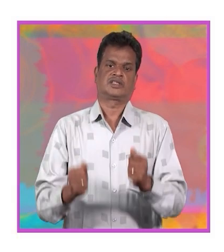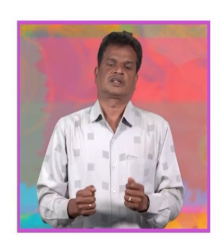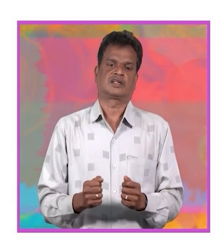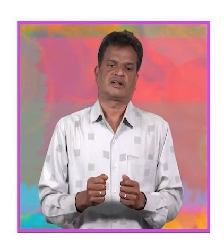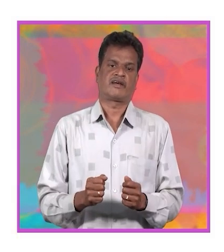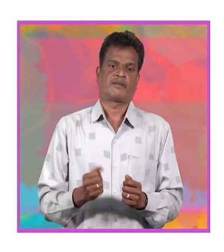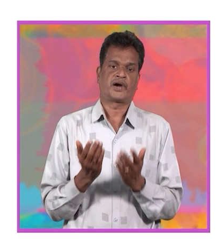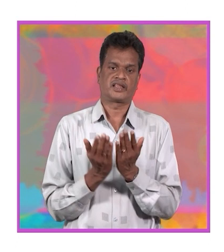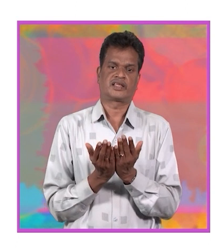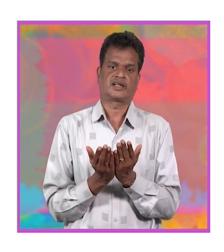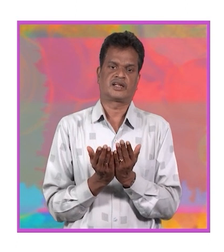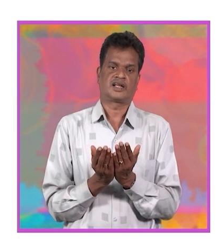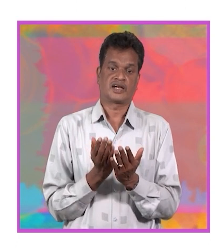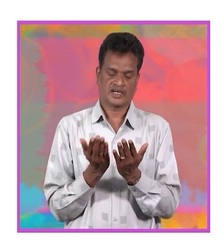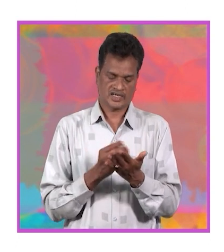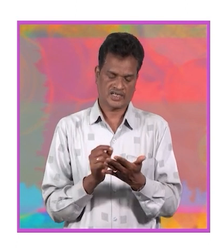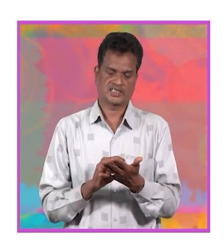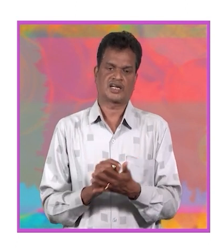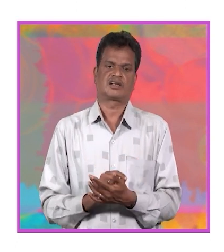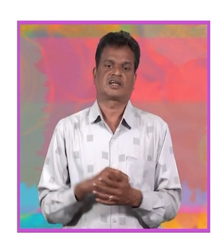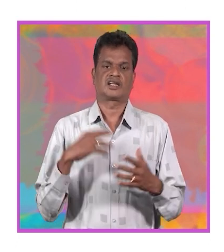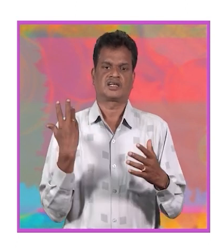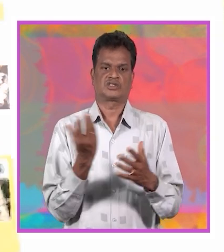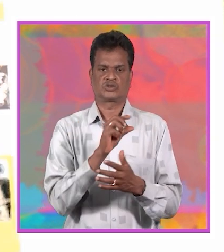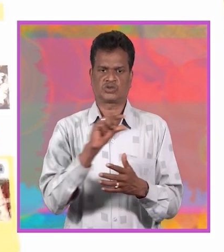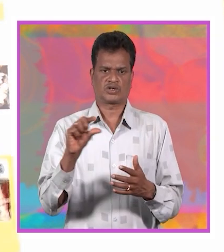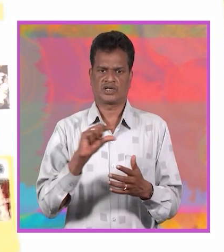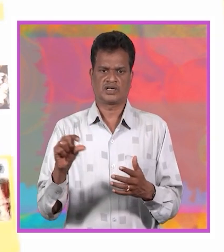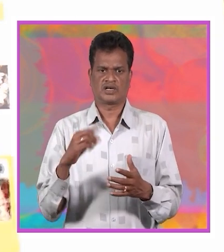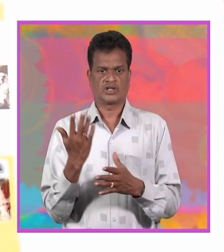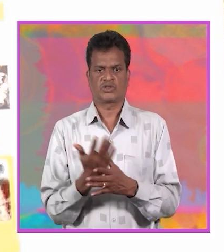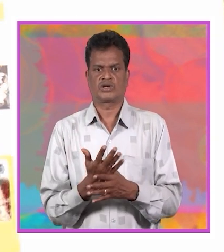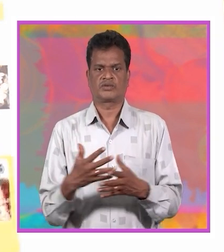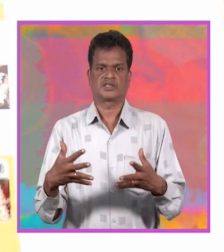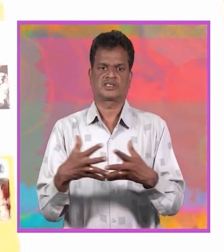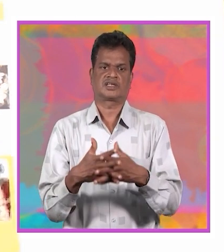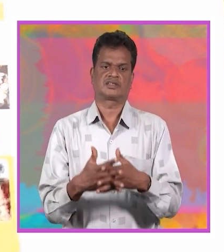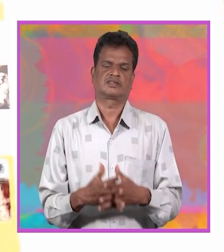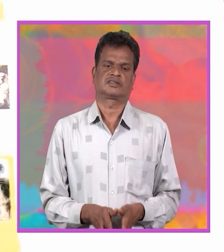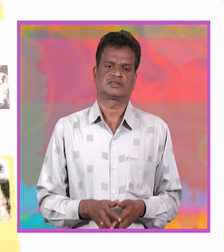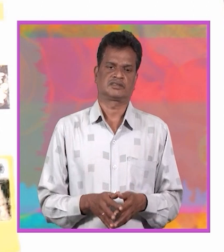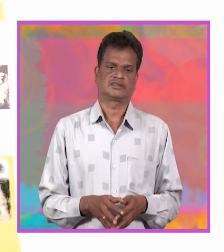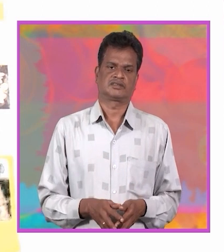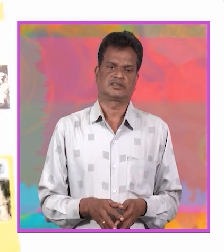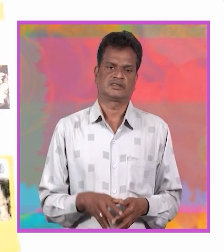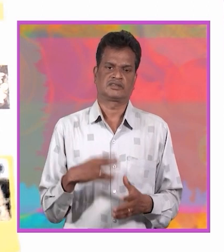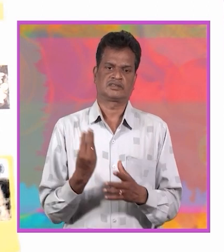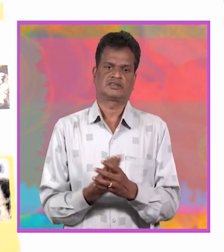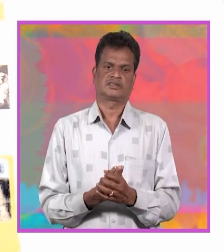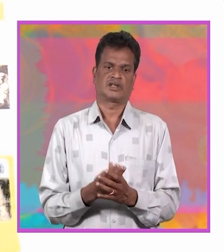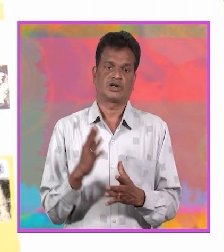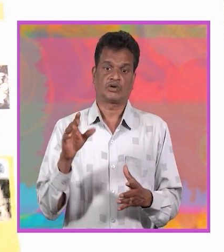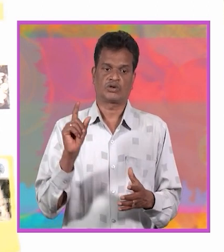படித்தல், கற்றல், இந்த சொற்களை எல்லாம் தொழில் பெயர் கூட சேர்ப்பாங்க. அப்போ ஒரு தொழிலை